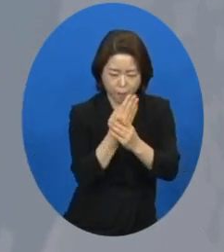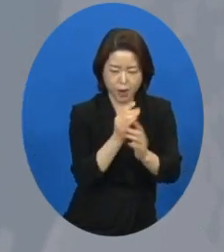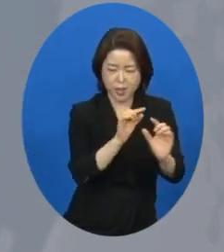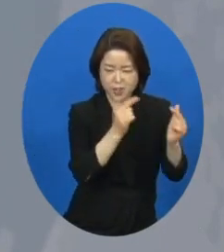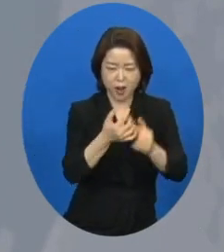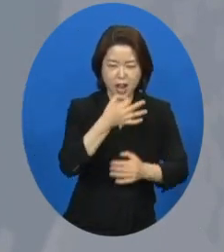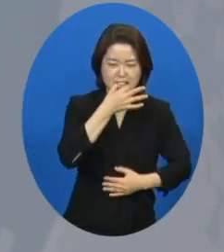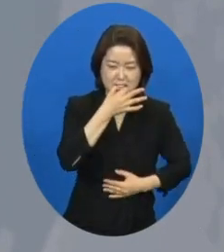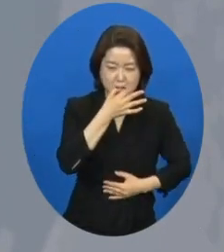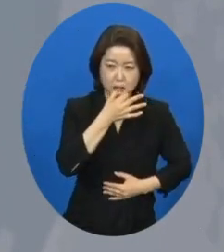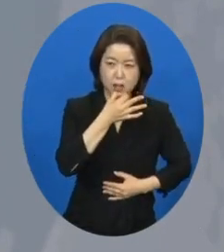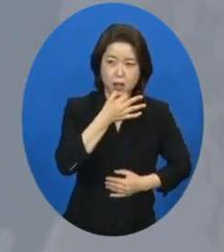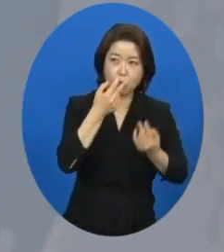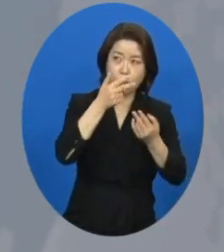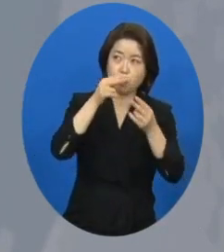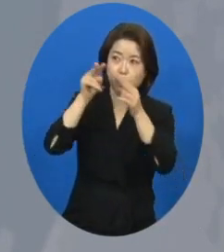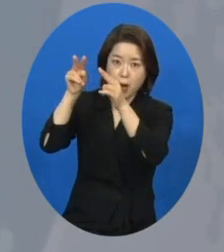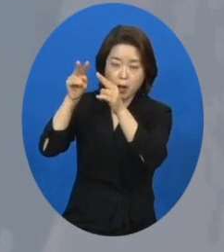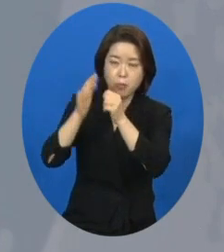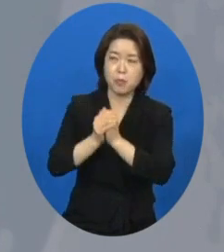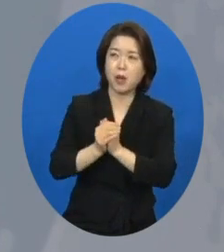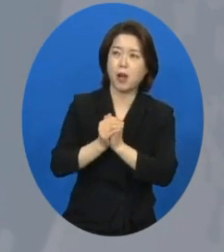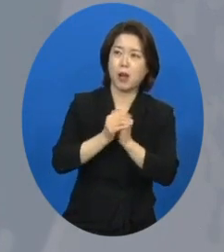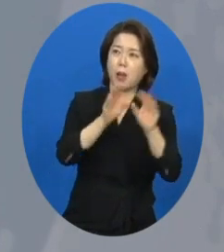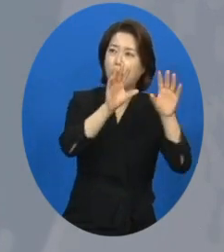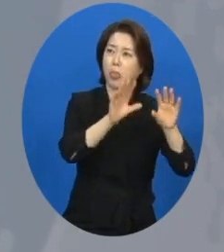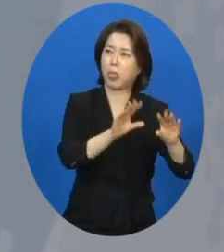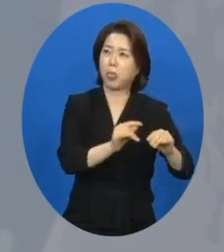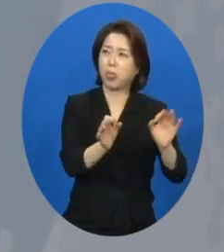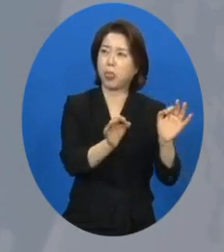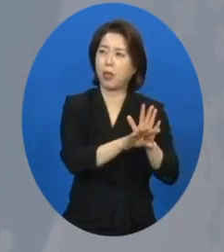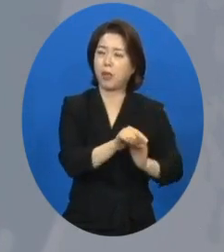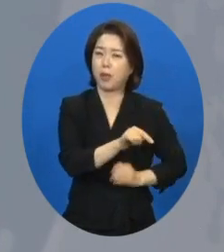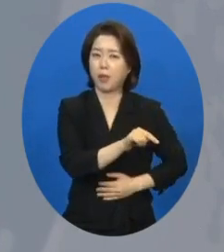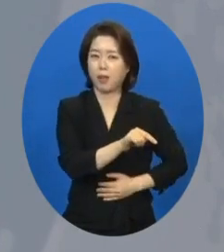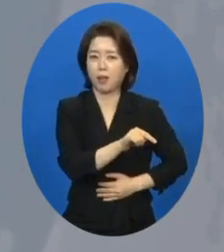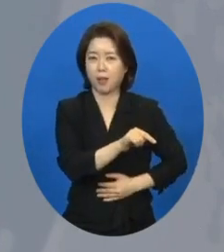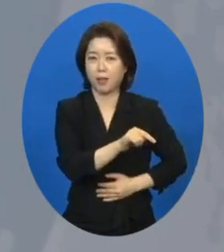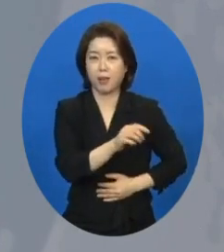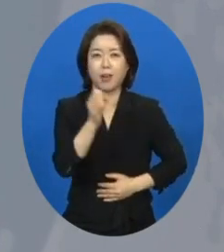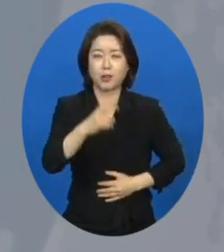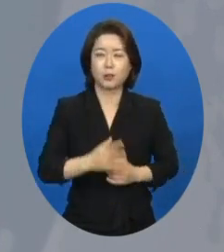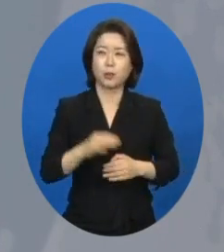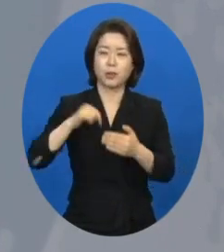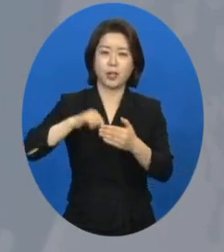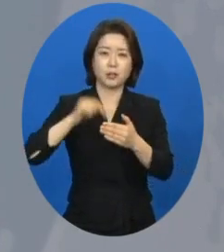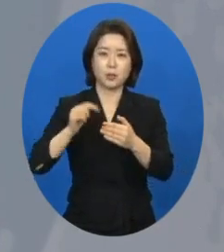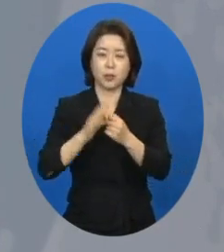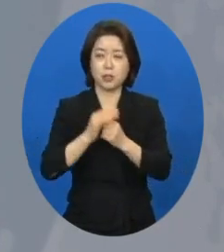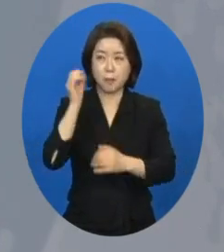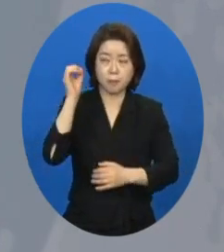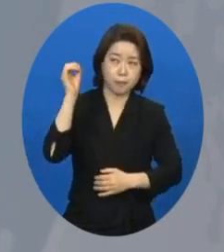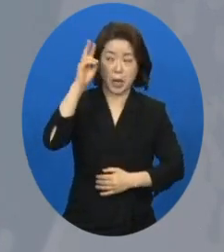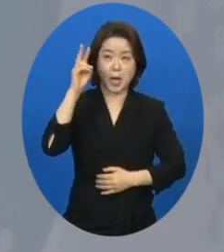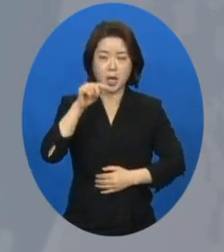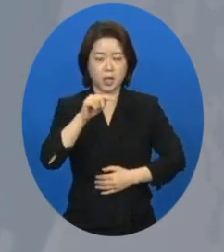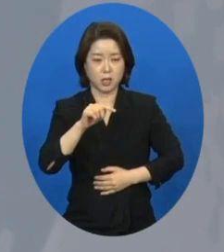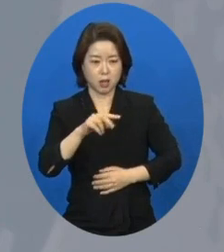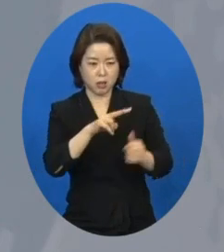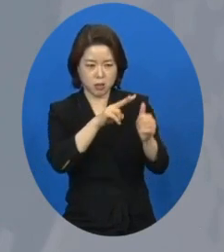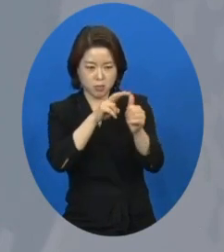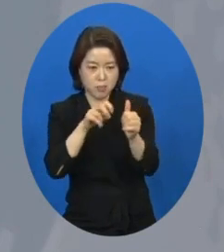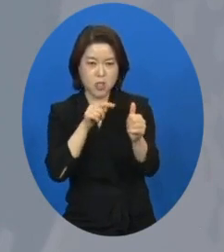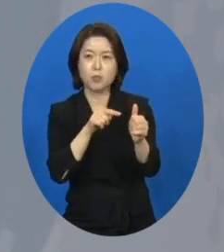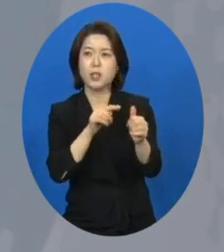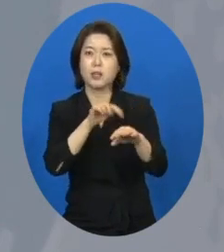욕심도 그를 바라보면 눈 녹듯이 사라지고 말았다. 내 속에서 번뜩이던 미움의